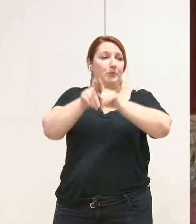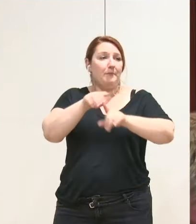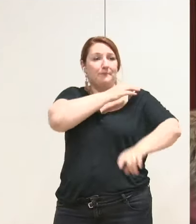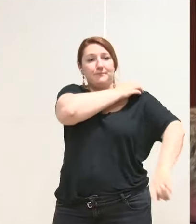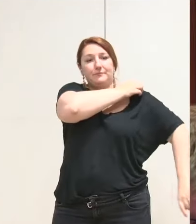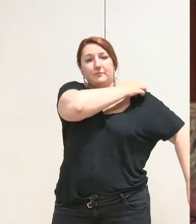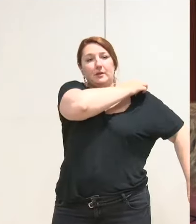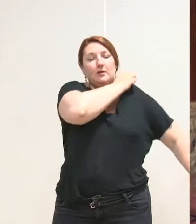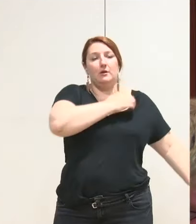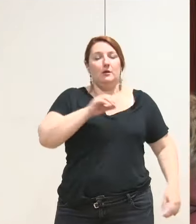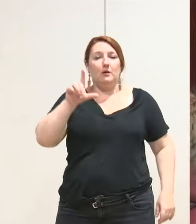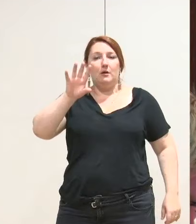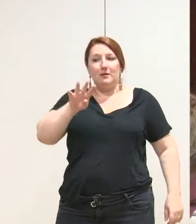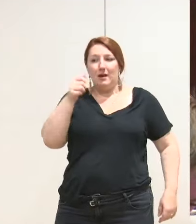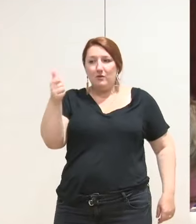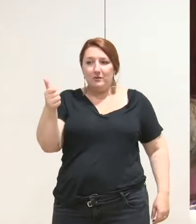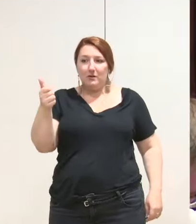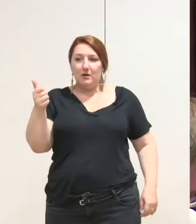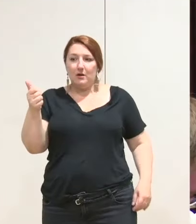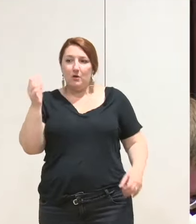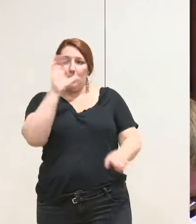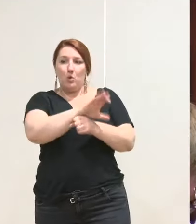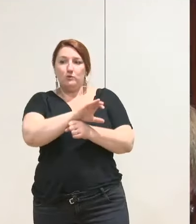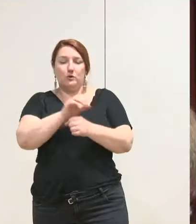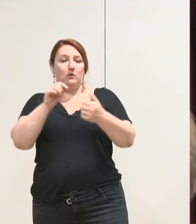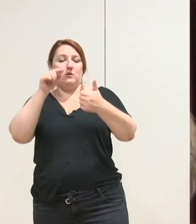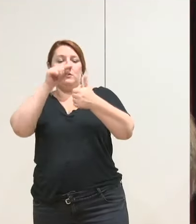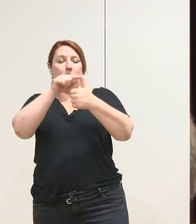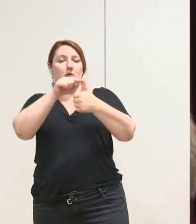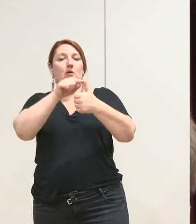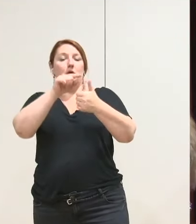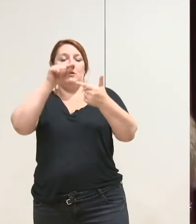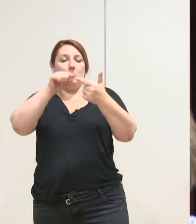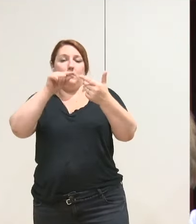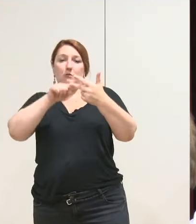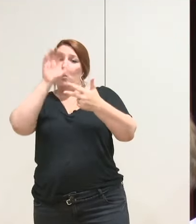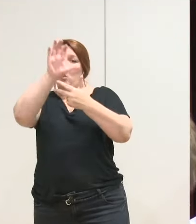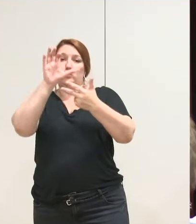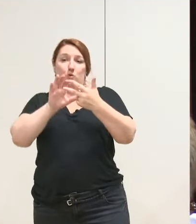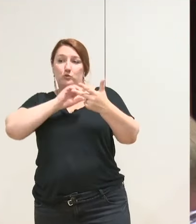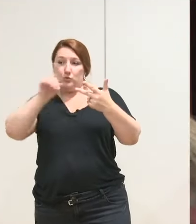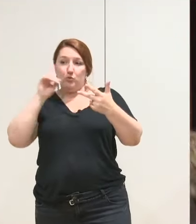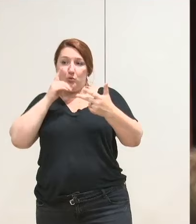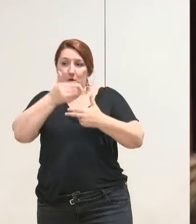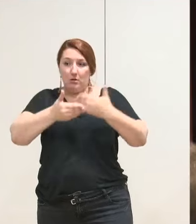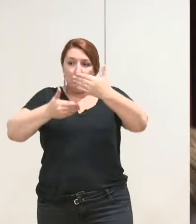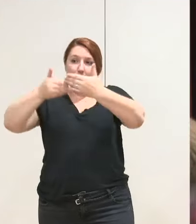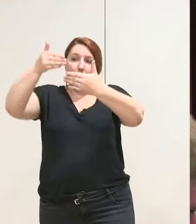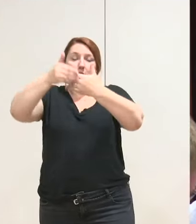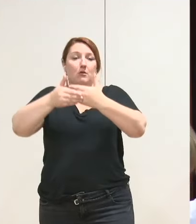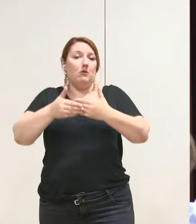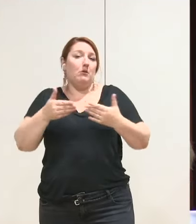41 sur les deux autres en revanche il est hors de question qu'on vote contre puisque vous allez engager des opérations qui viseront à à construire du